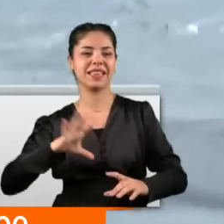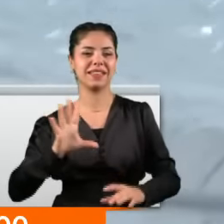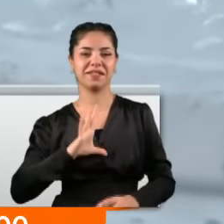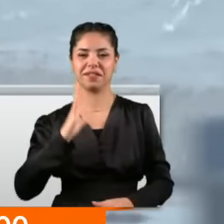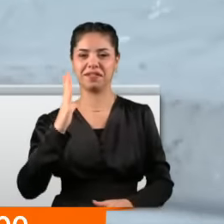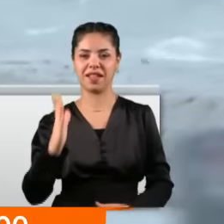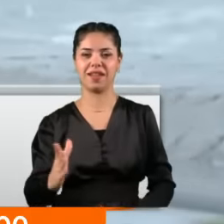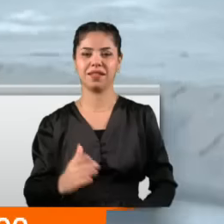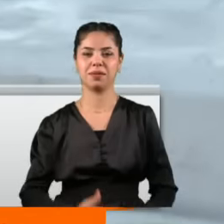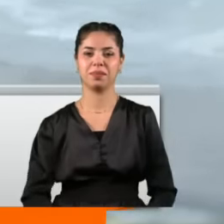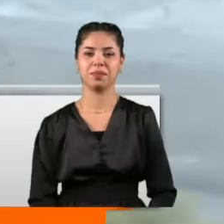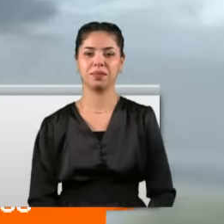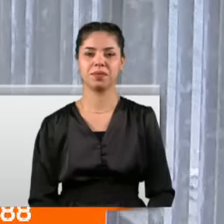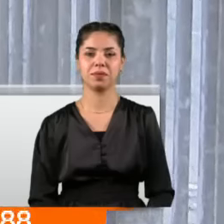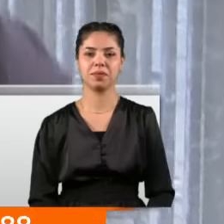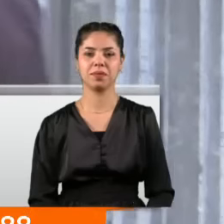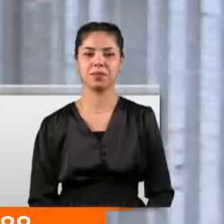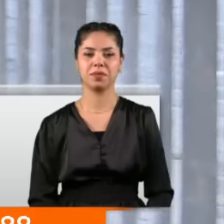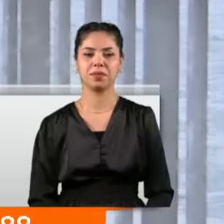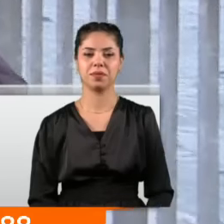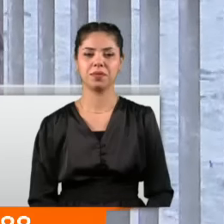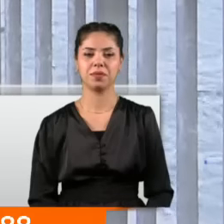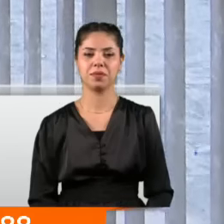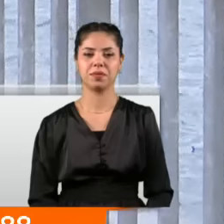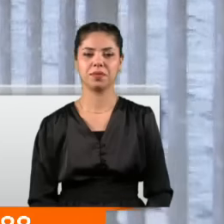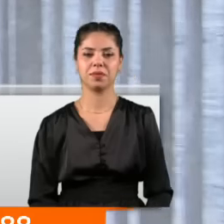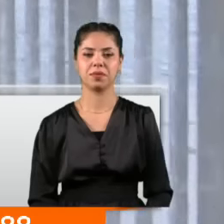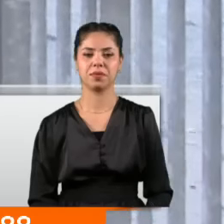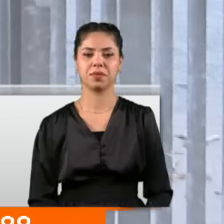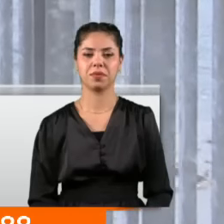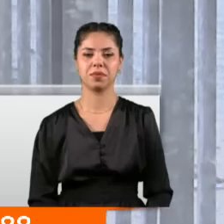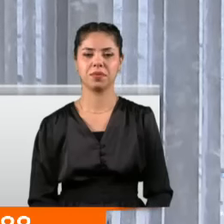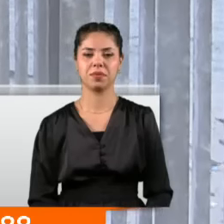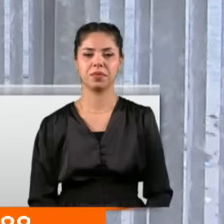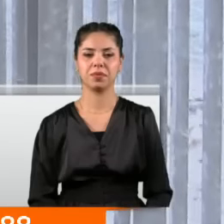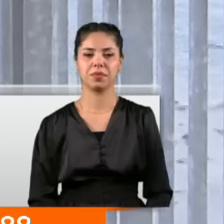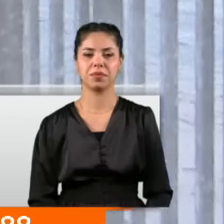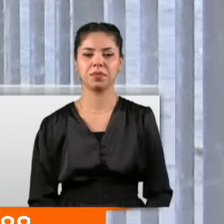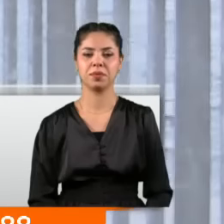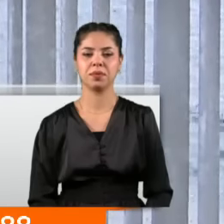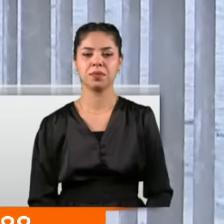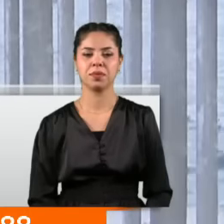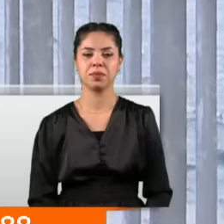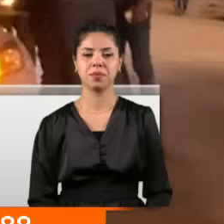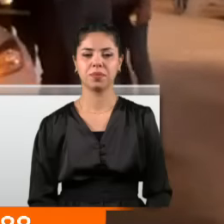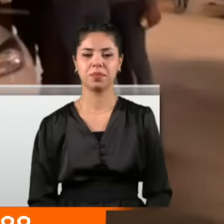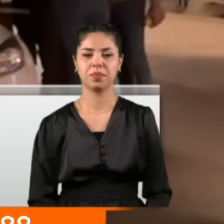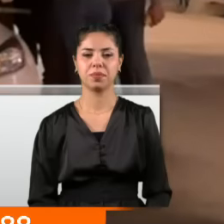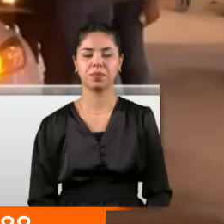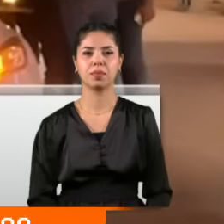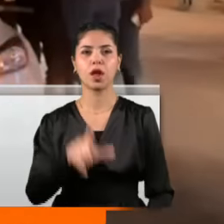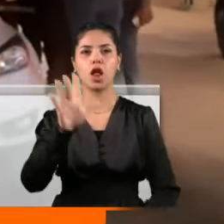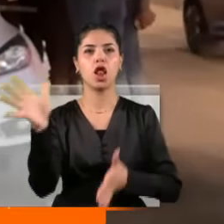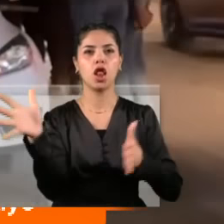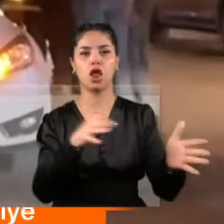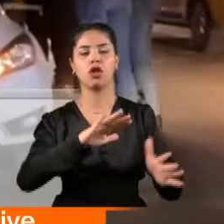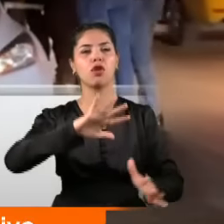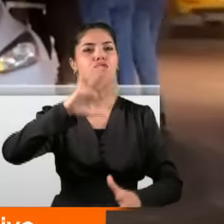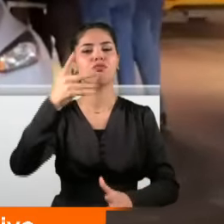vardı. Biz de yoldan geçiyorduk. Görünce dedik bir duralım, fotoğraf video çekelim. Lodos'un etkili